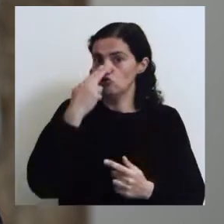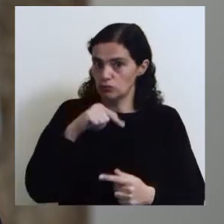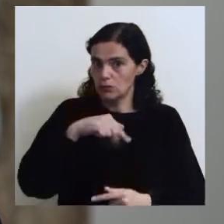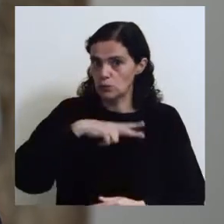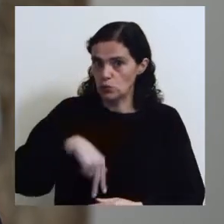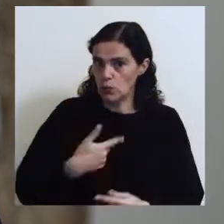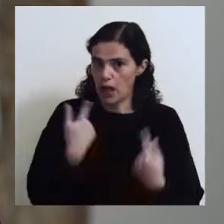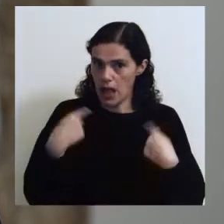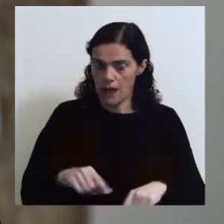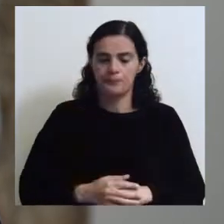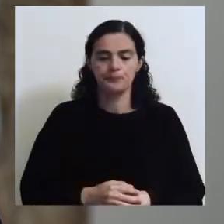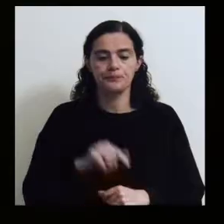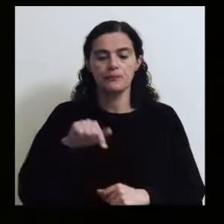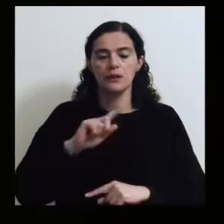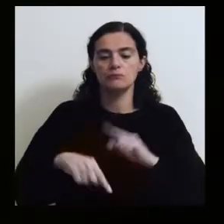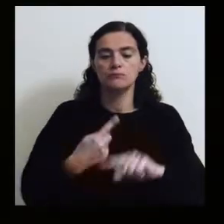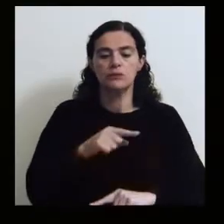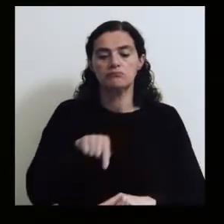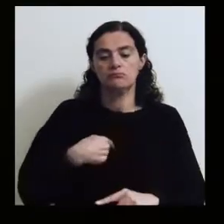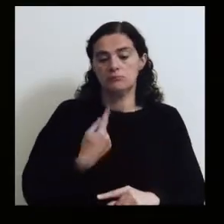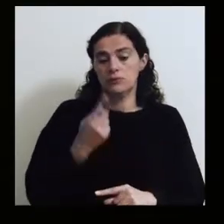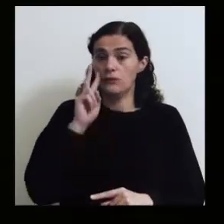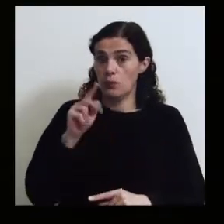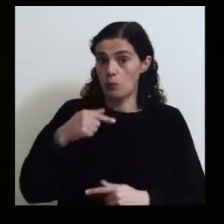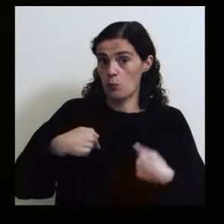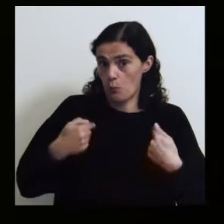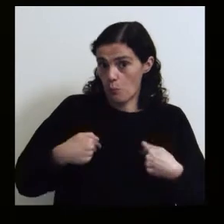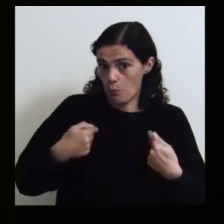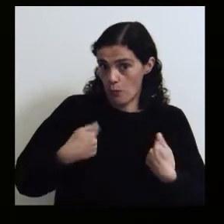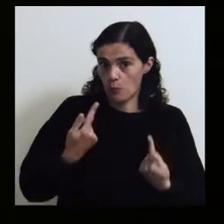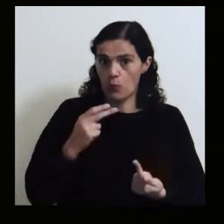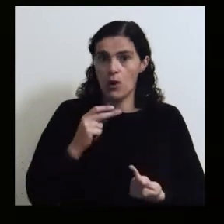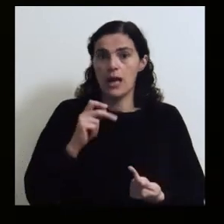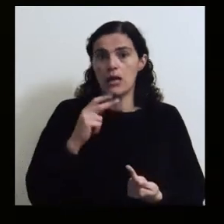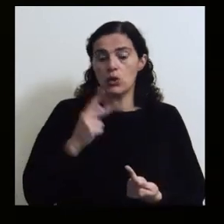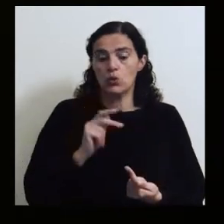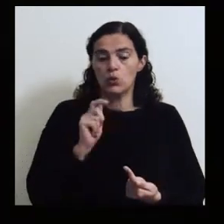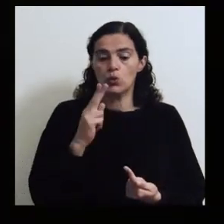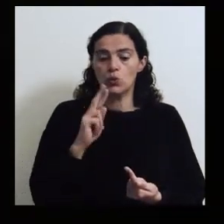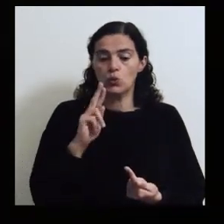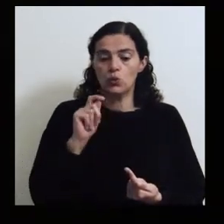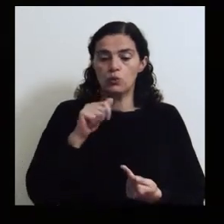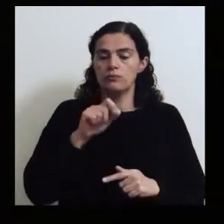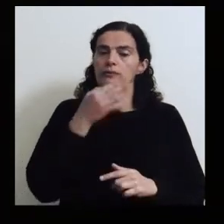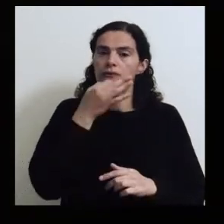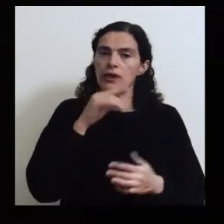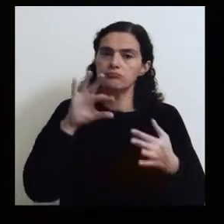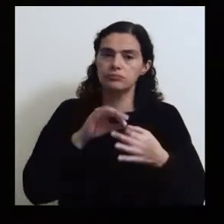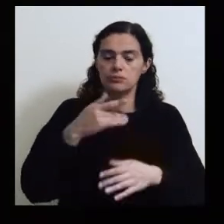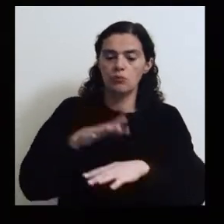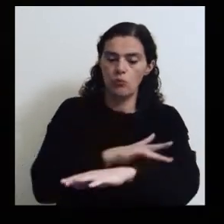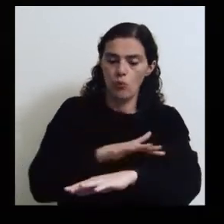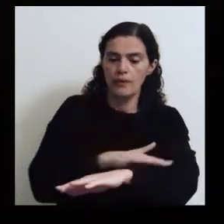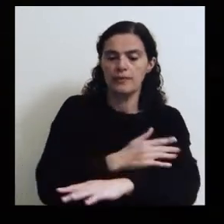grande histoire du Portugal. Et ensuite, nous voyons Alexander Klug lui-même introduire sa